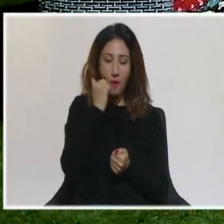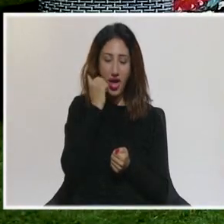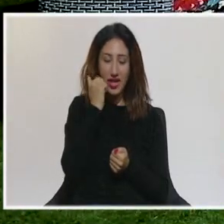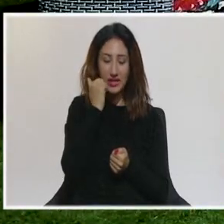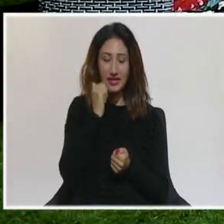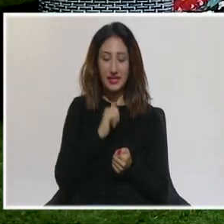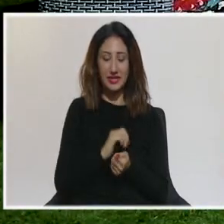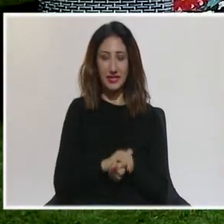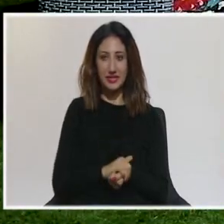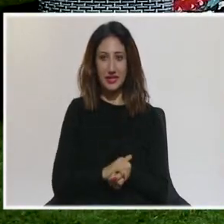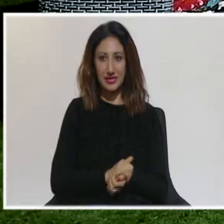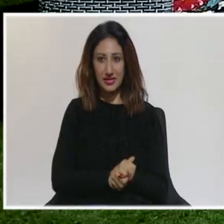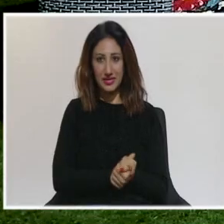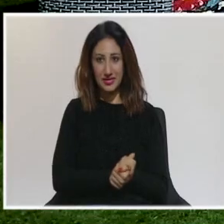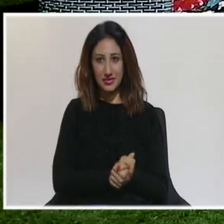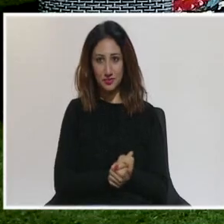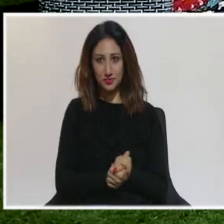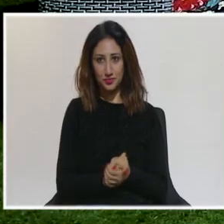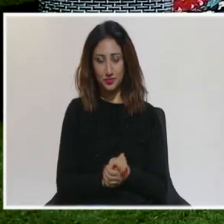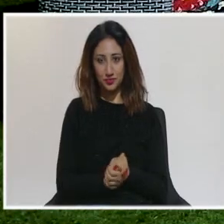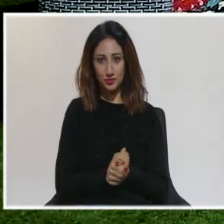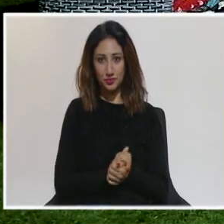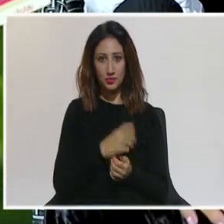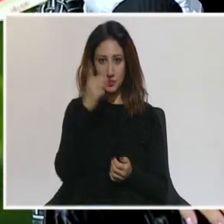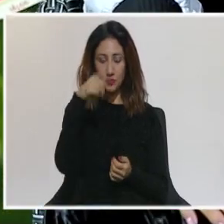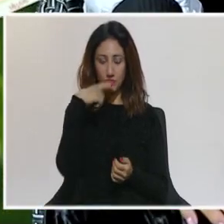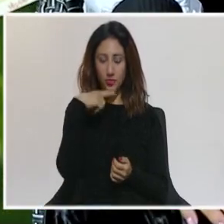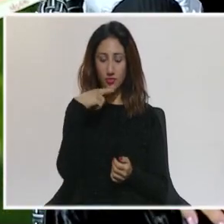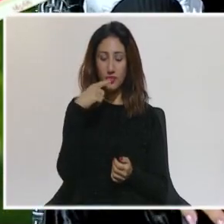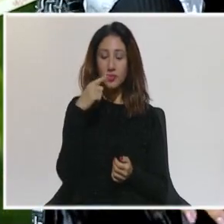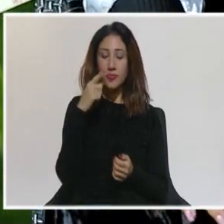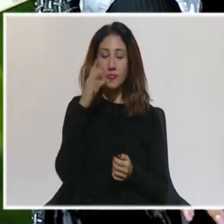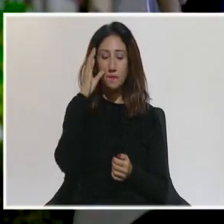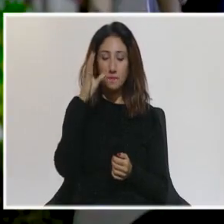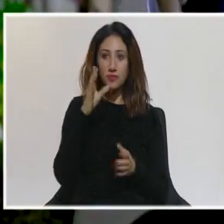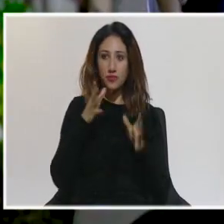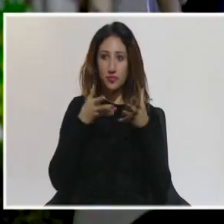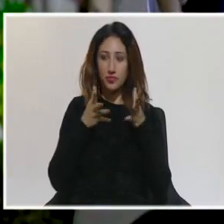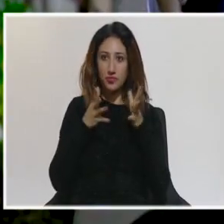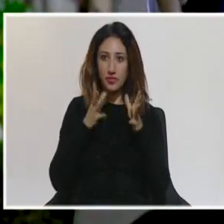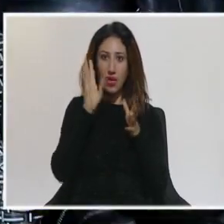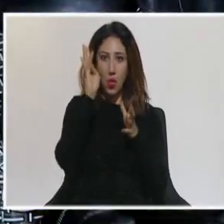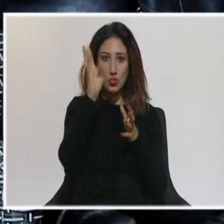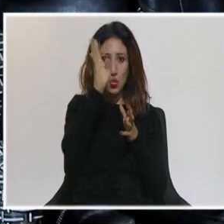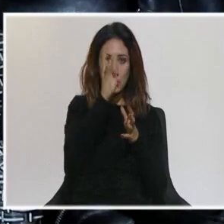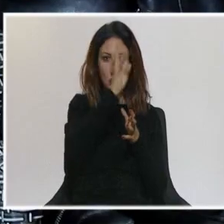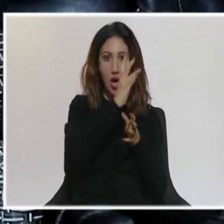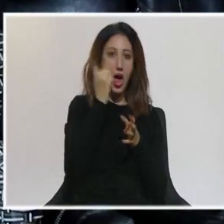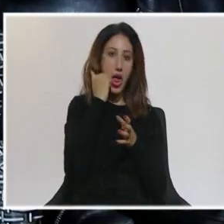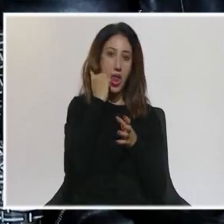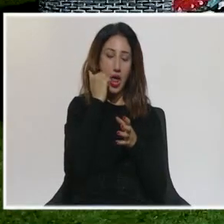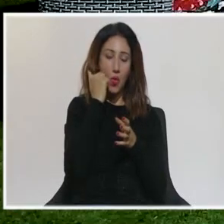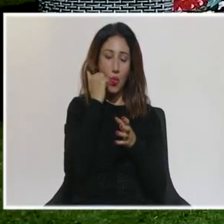لا جانا اقول لك حاجه، انا جانا زعلت فعلا انها فلتت من تحت سيطرتك. اجواز بناتك ايه؟ اهلاويه